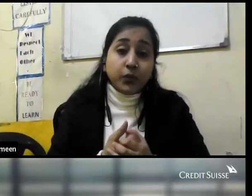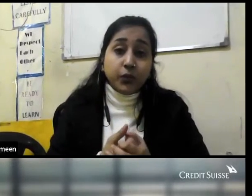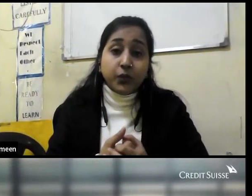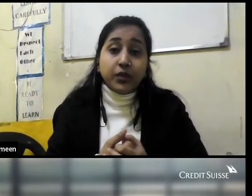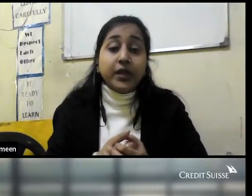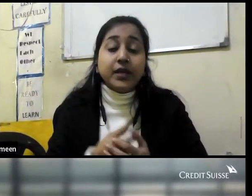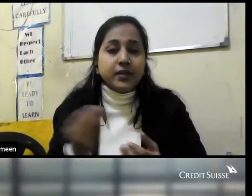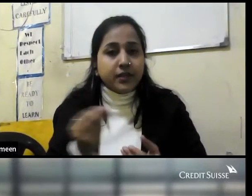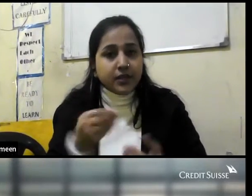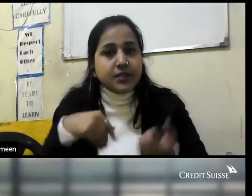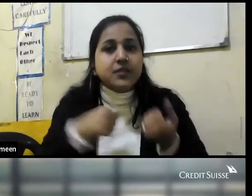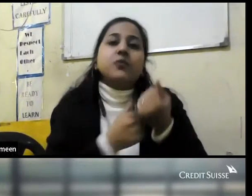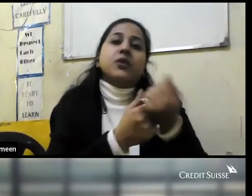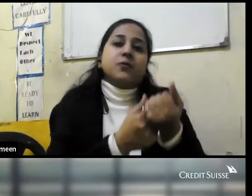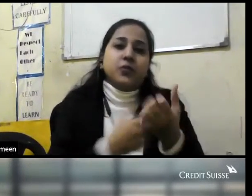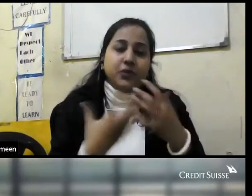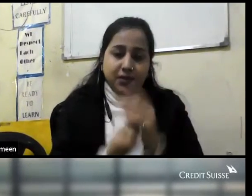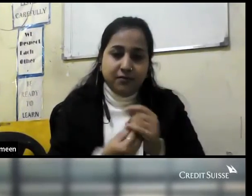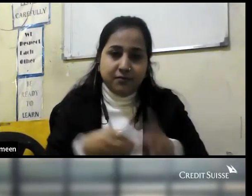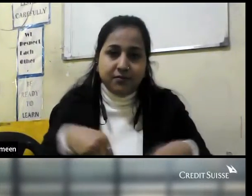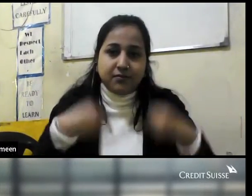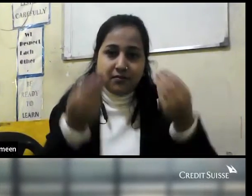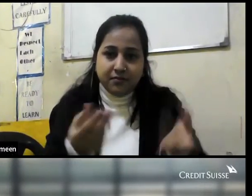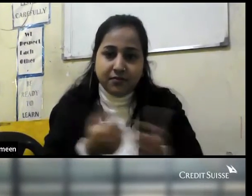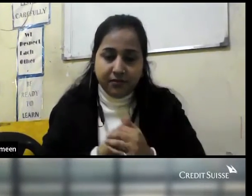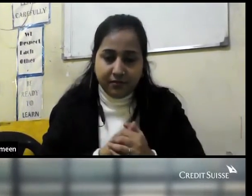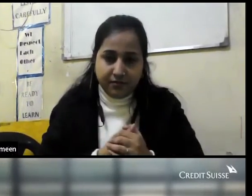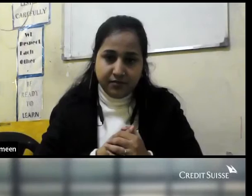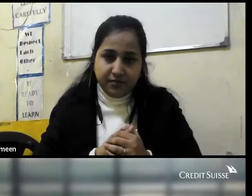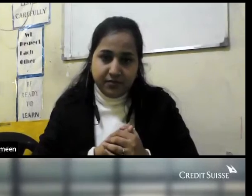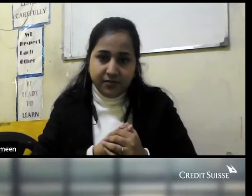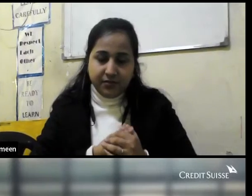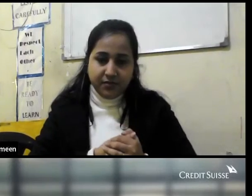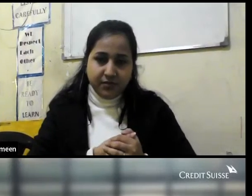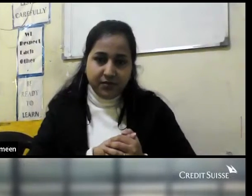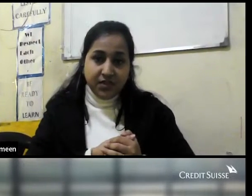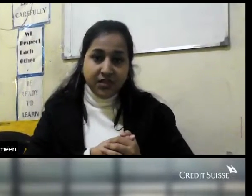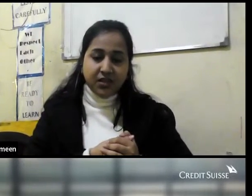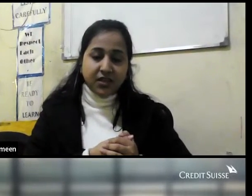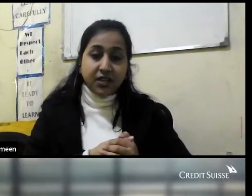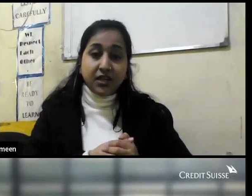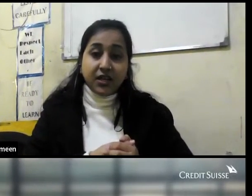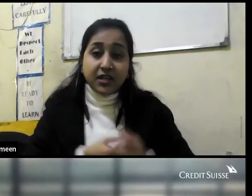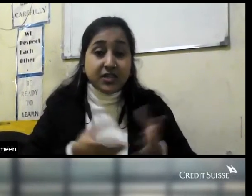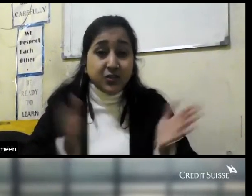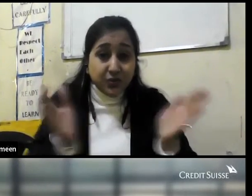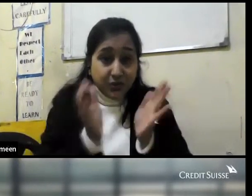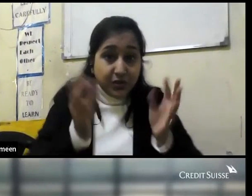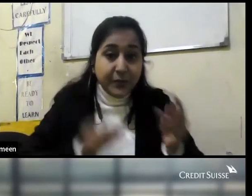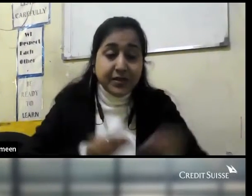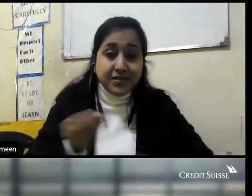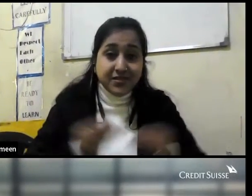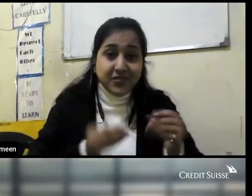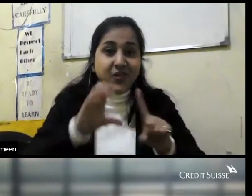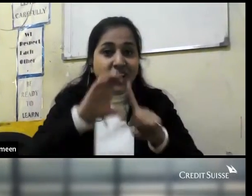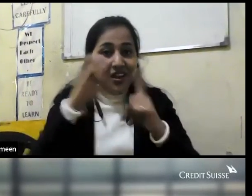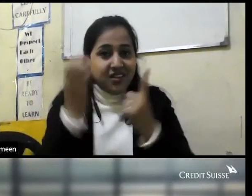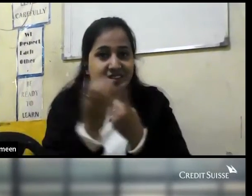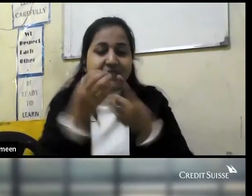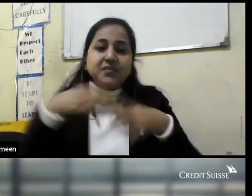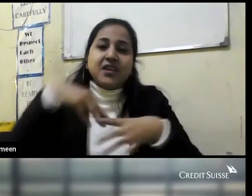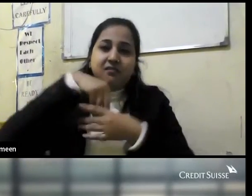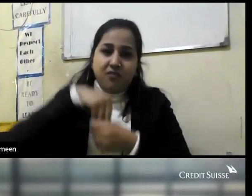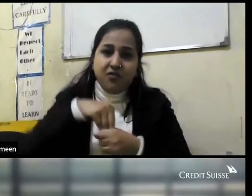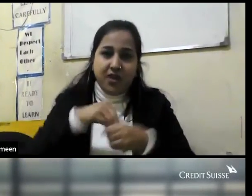लोग प्रोवाइड कर रहे हैं. यू राइटली सेड एंटरप्रेन्योरियल कल्चर में इन्वॉल्व करना बहुत जरूरी है फॉर द रूरल